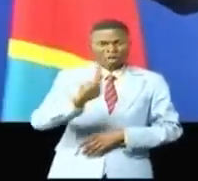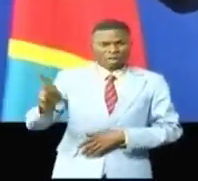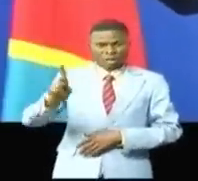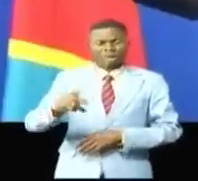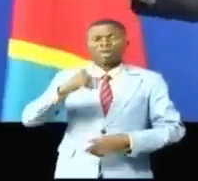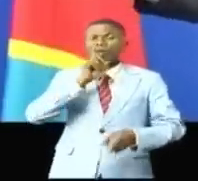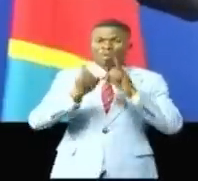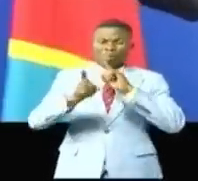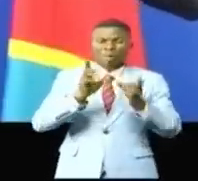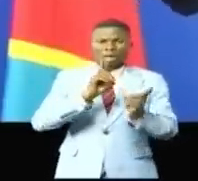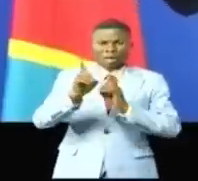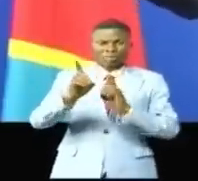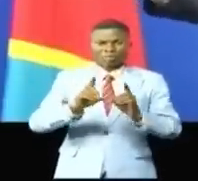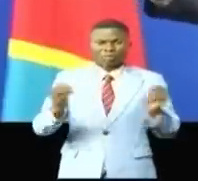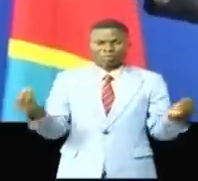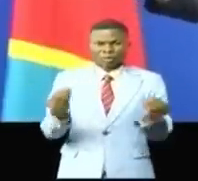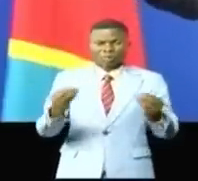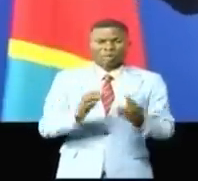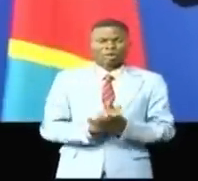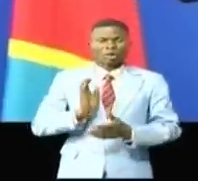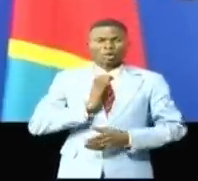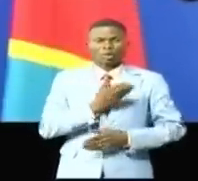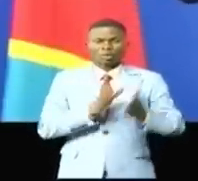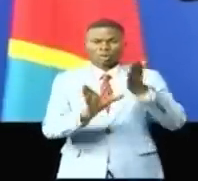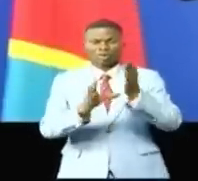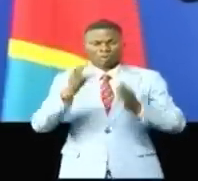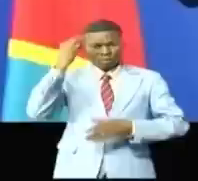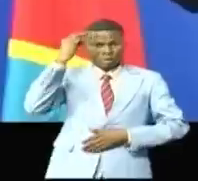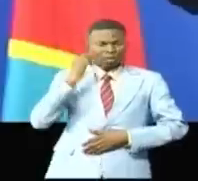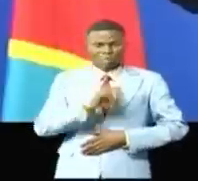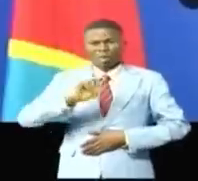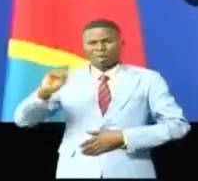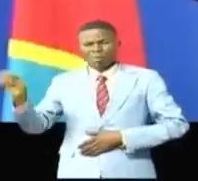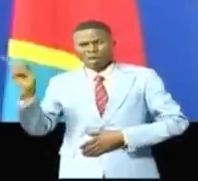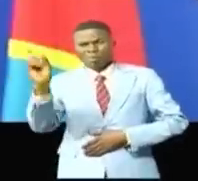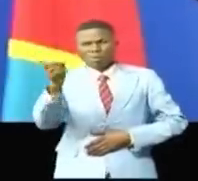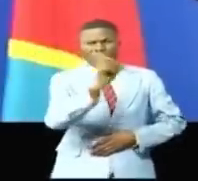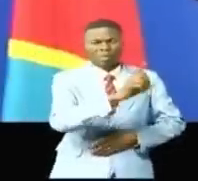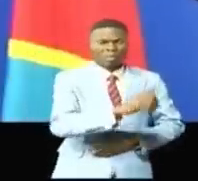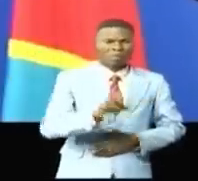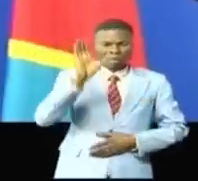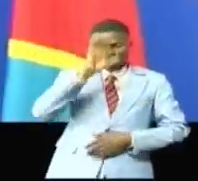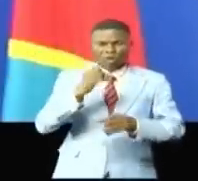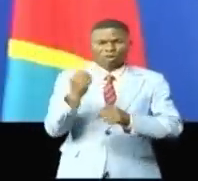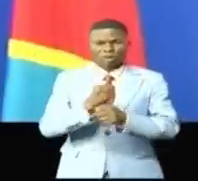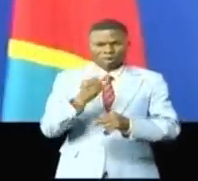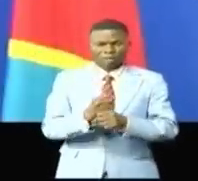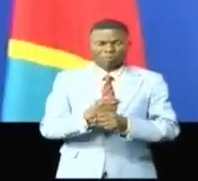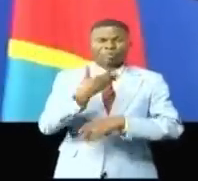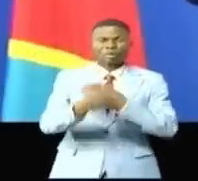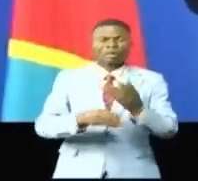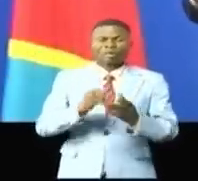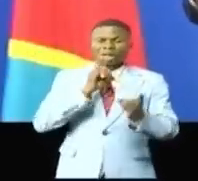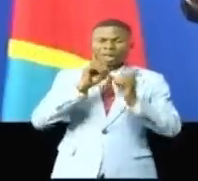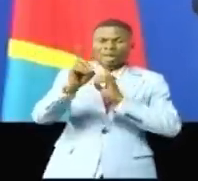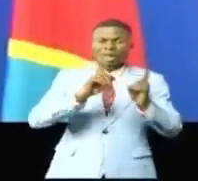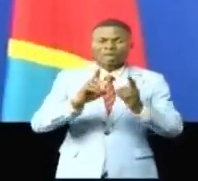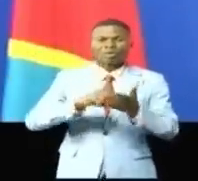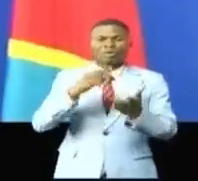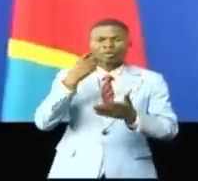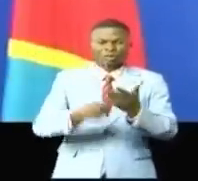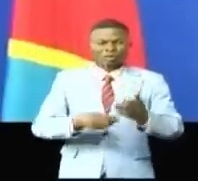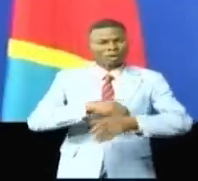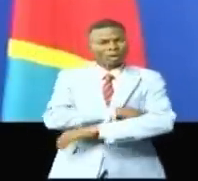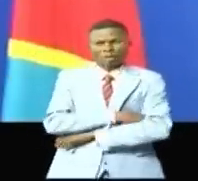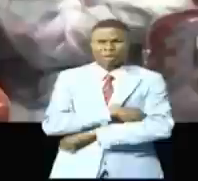mona VPM lutundula la la kate aucun négoce, aucun dépaille, qu'au sala. Mais dit qu'au sala diplomatie, la qui cité que tu gagnes ma